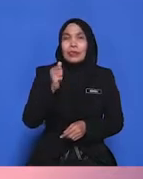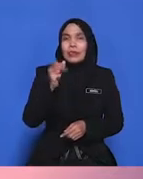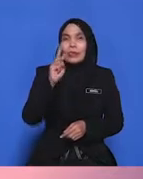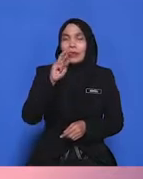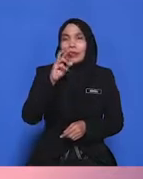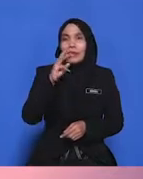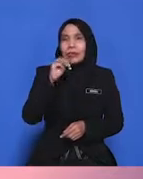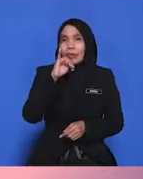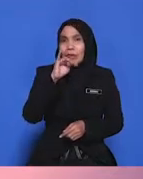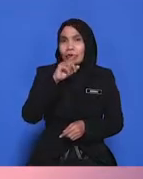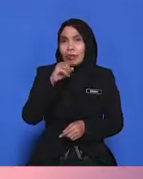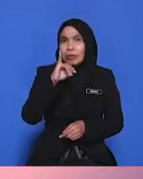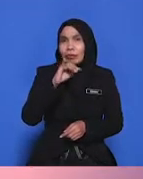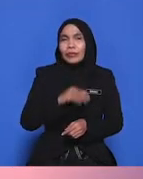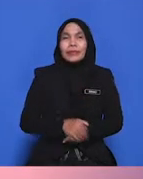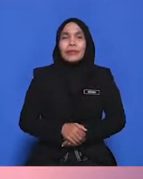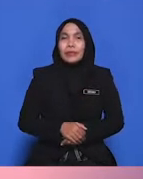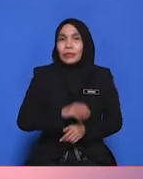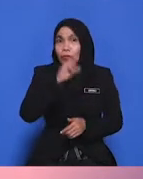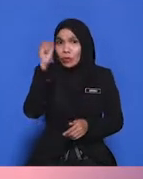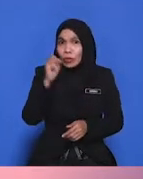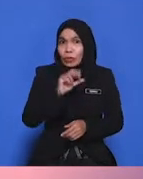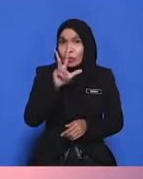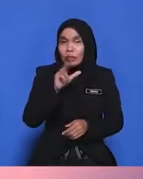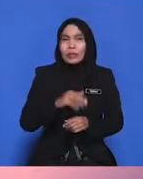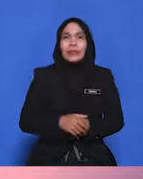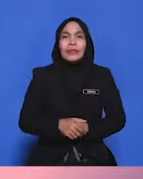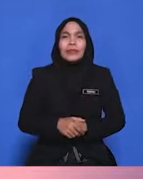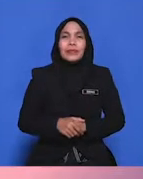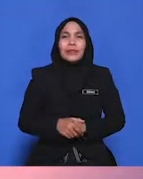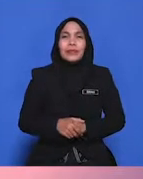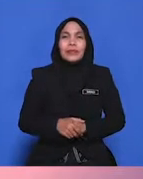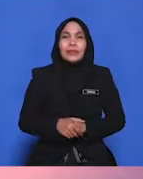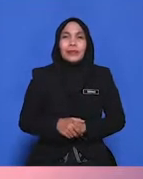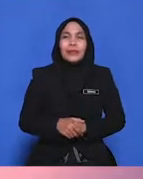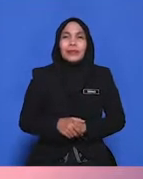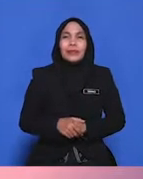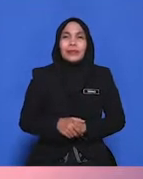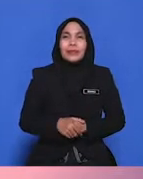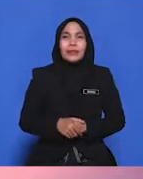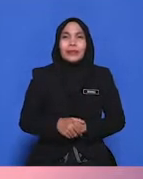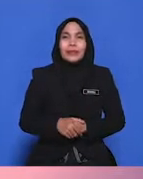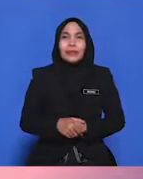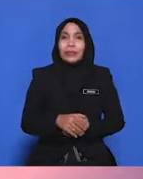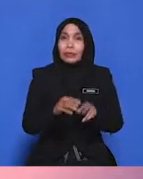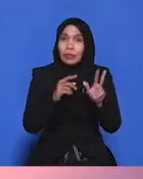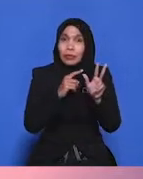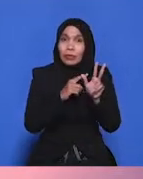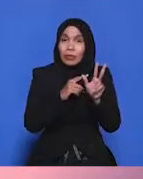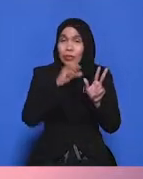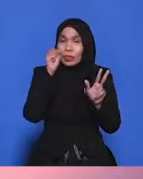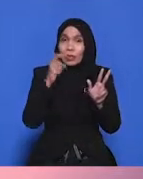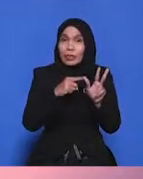Soalan ketiga, As-Sayyid Jamaluddin Al-Afghani petah berpidato untuk